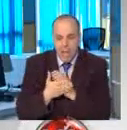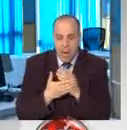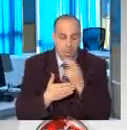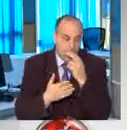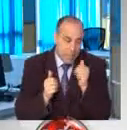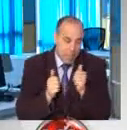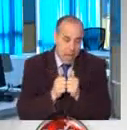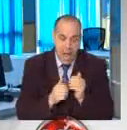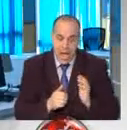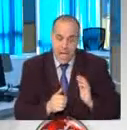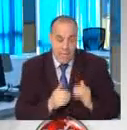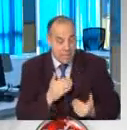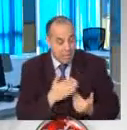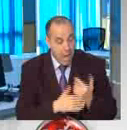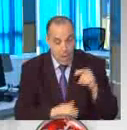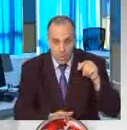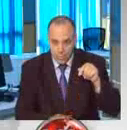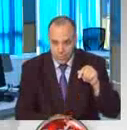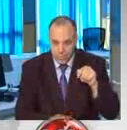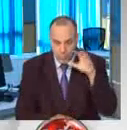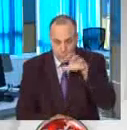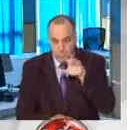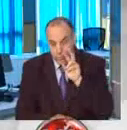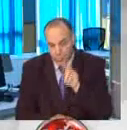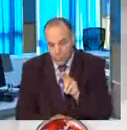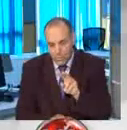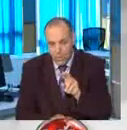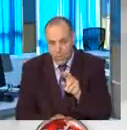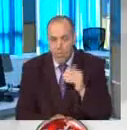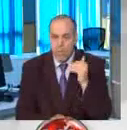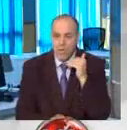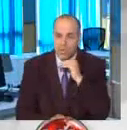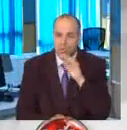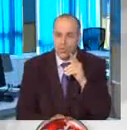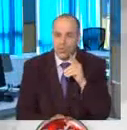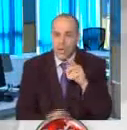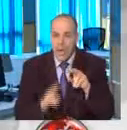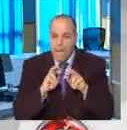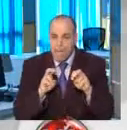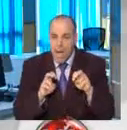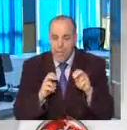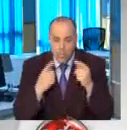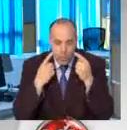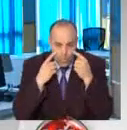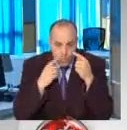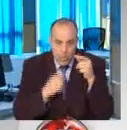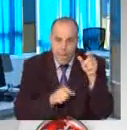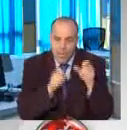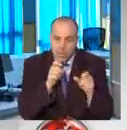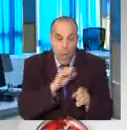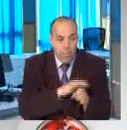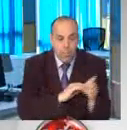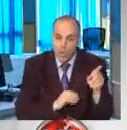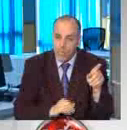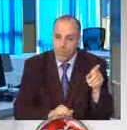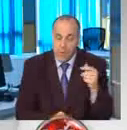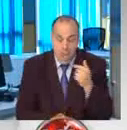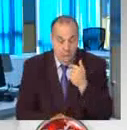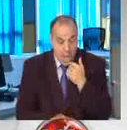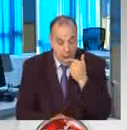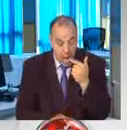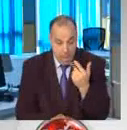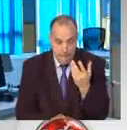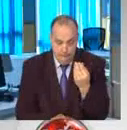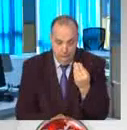أمنية وعسكرية صباح اليوم على المنطقة لمباشرة البحث وتعقب هذه المجموعة. وقد ذكر